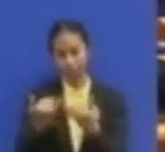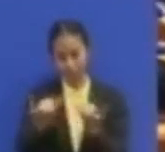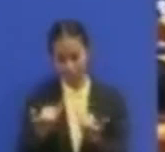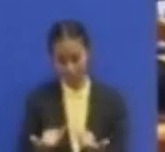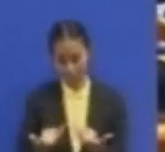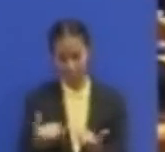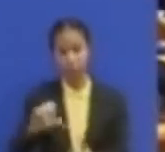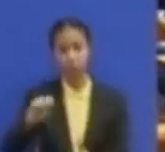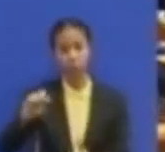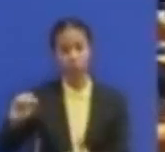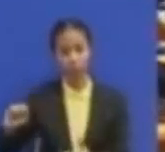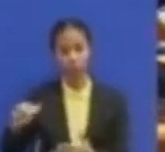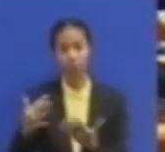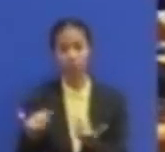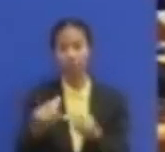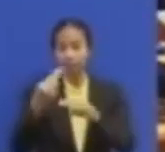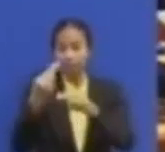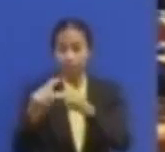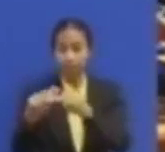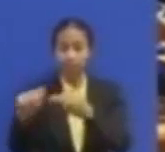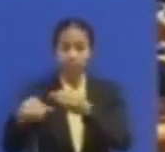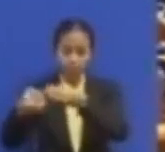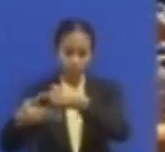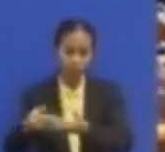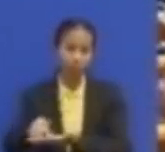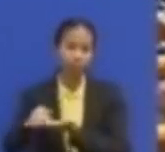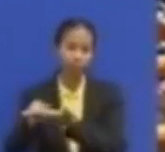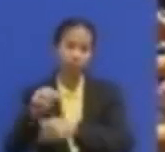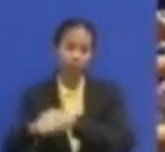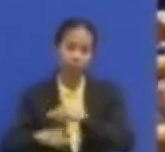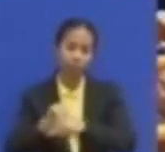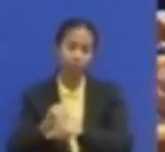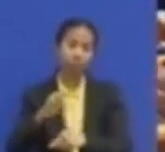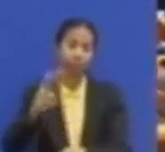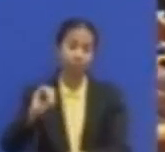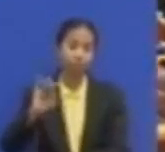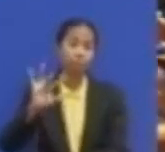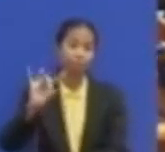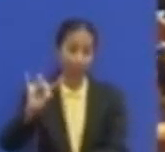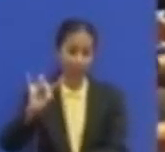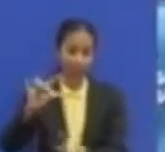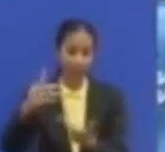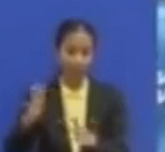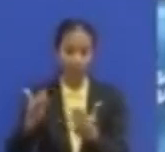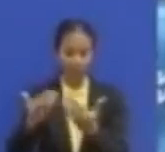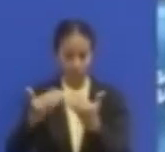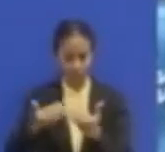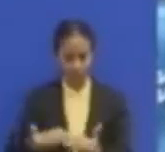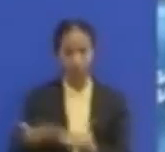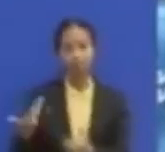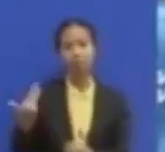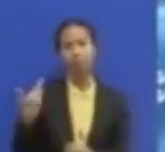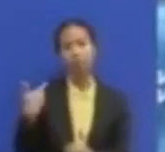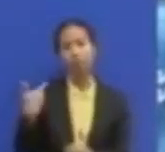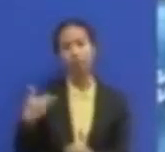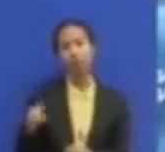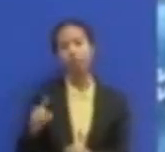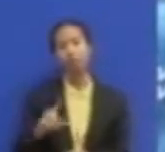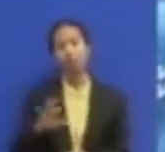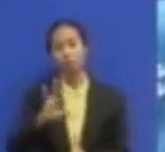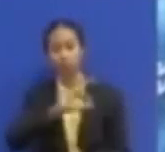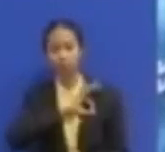ราษฎรแบบบัญชีรายชื่อในปี2548ต่อมาเลยนะคะ2549เนี่ยก็ดำรงตำแหน่งสมาชิกวุฒิสภ